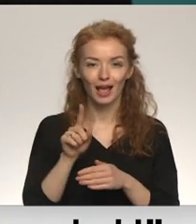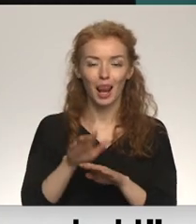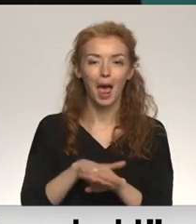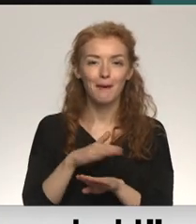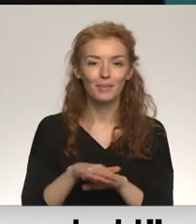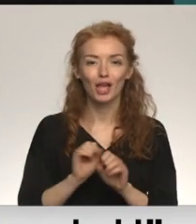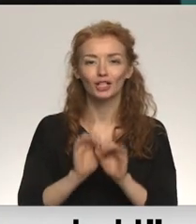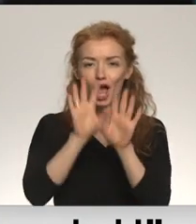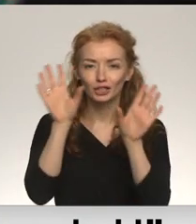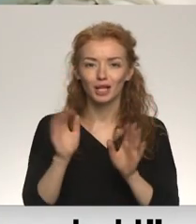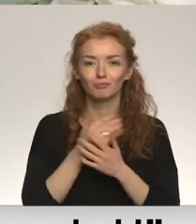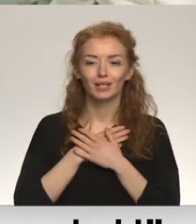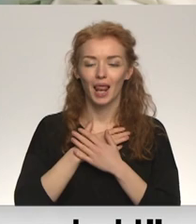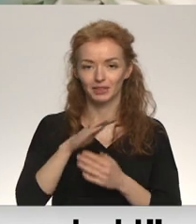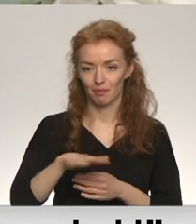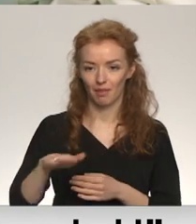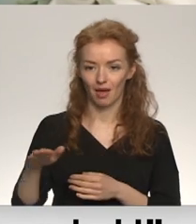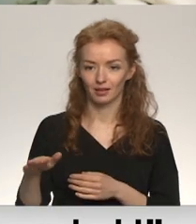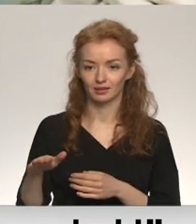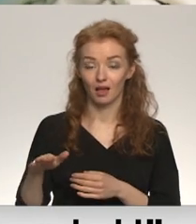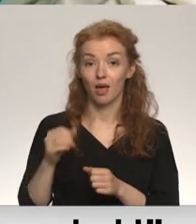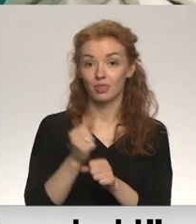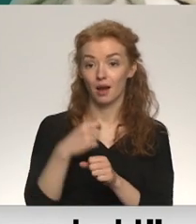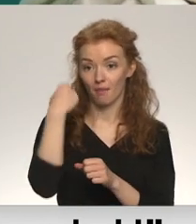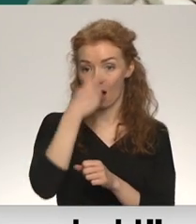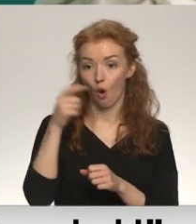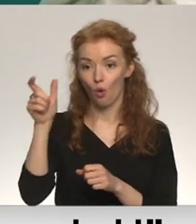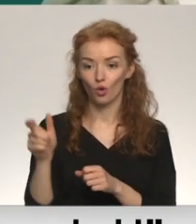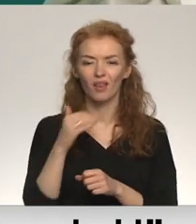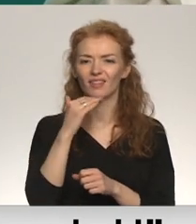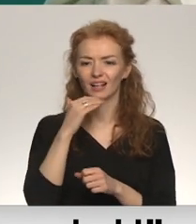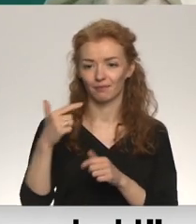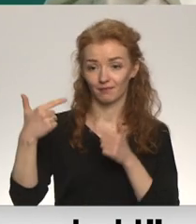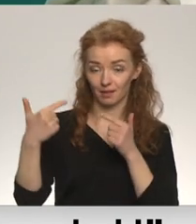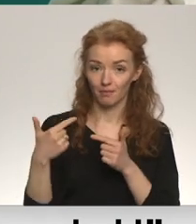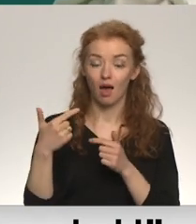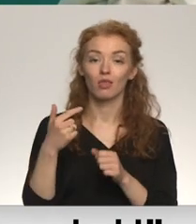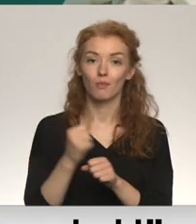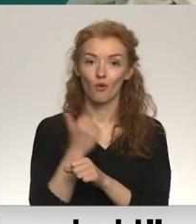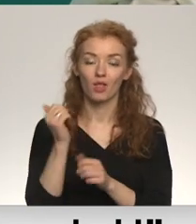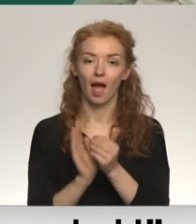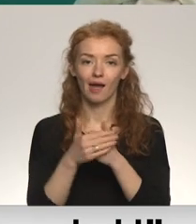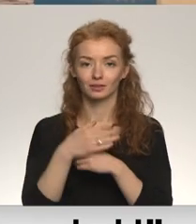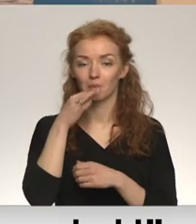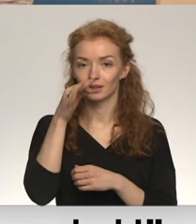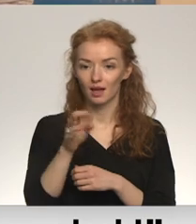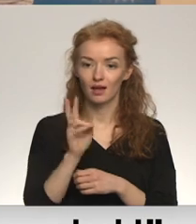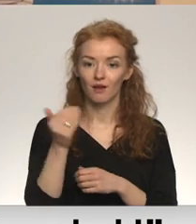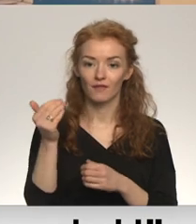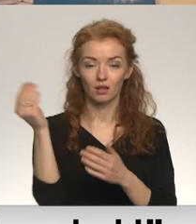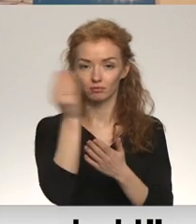tas gaišums, tas mīļums. Kāda darba autori, kur gan atsakās filmēties, RTV pastāst, ka viņas darbs gleznots